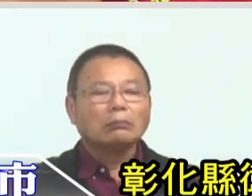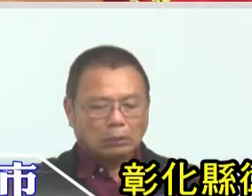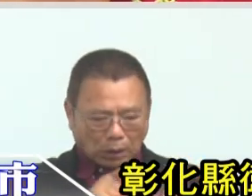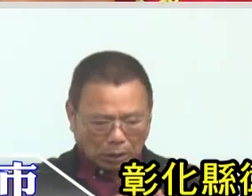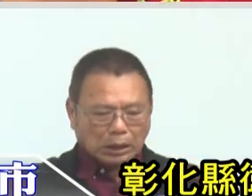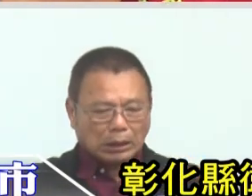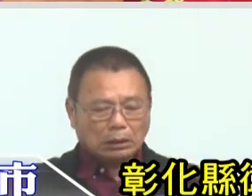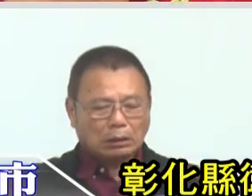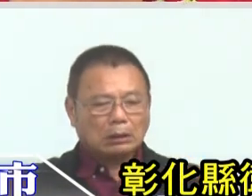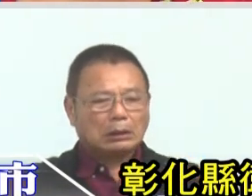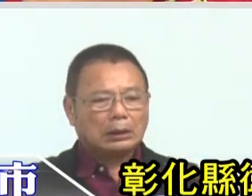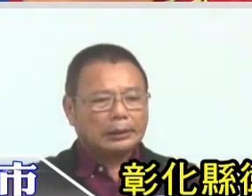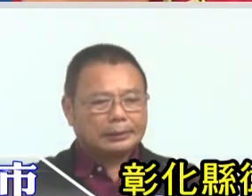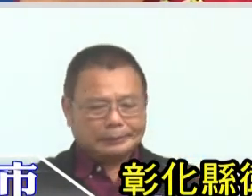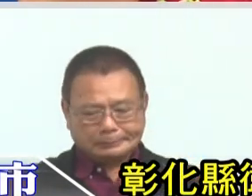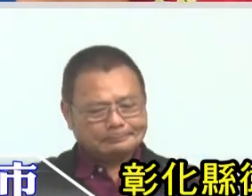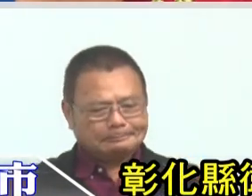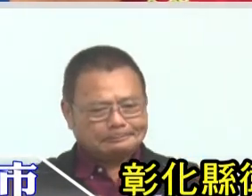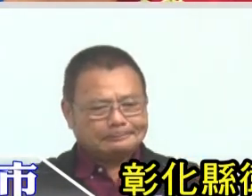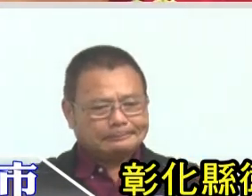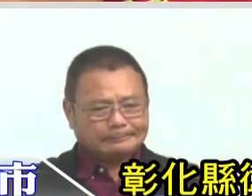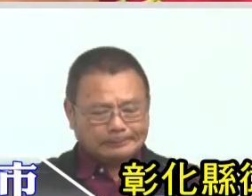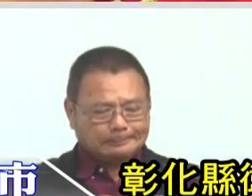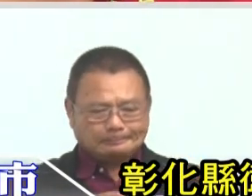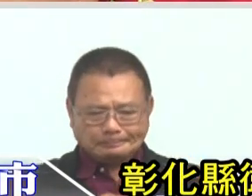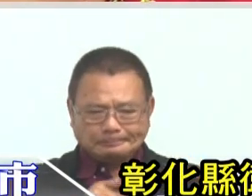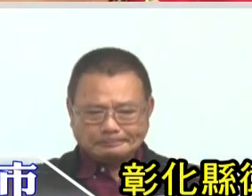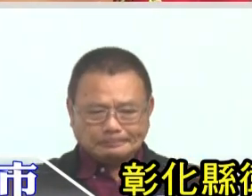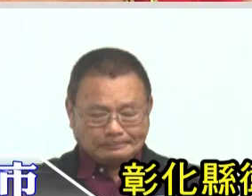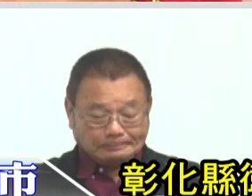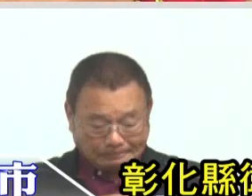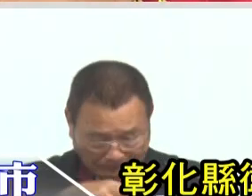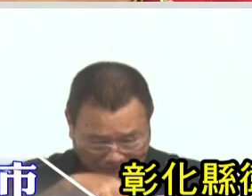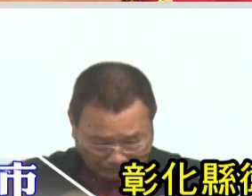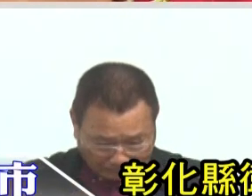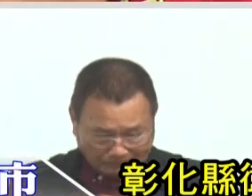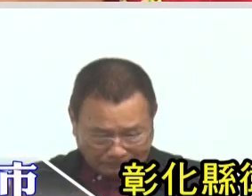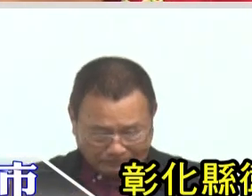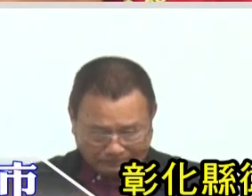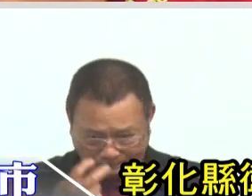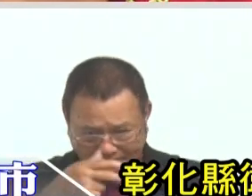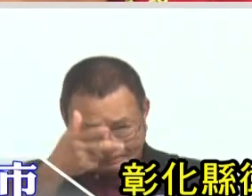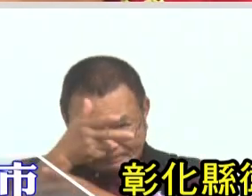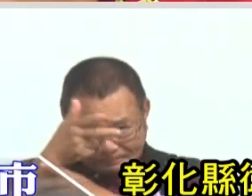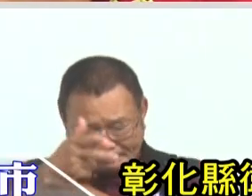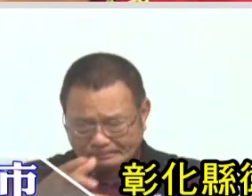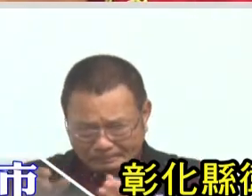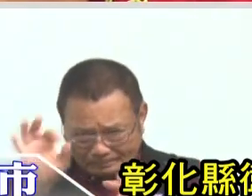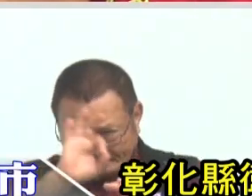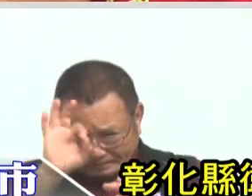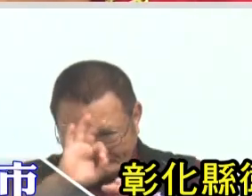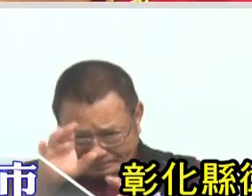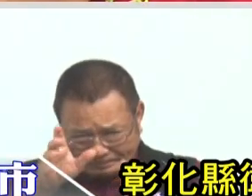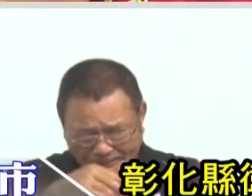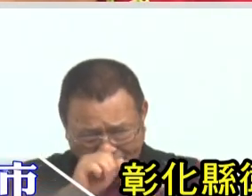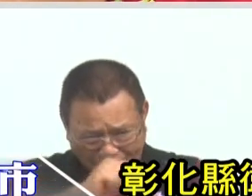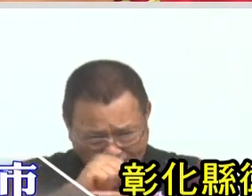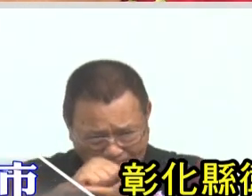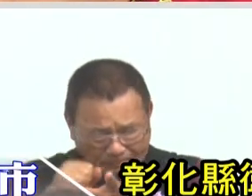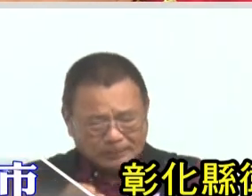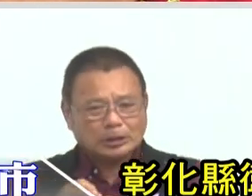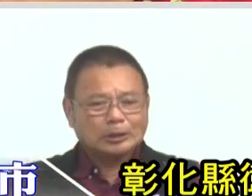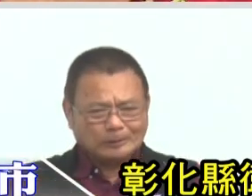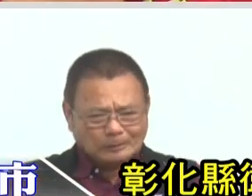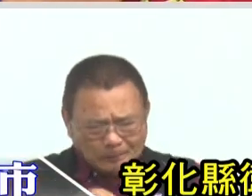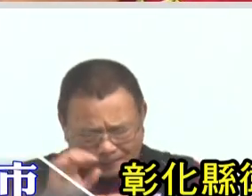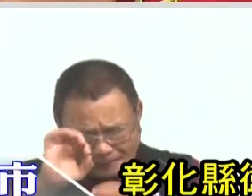们卫生局的疫调，立刻就是掌握到这些账册，还有所有监视器的这些相关的记录，然